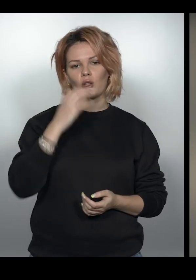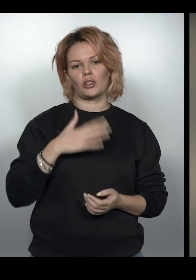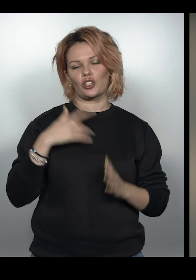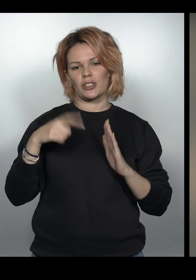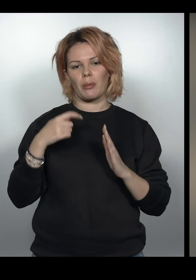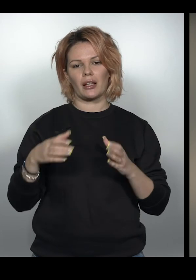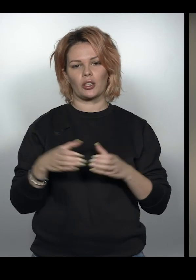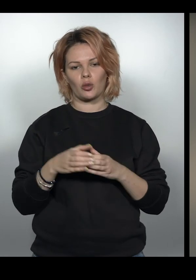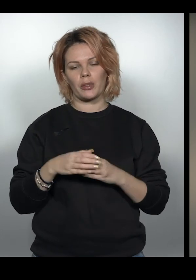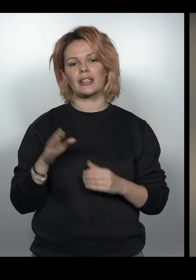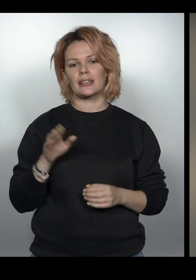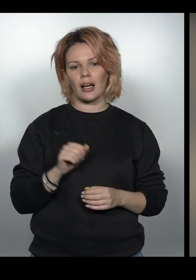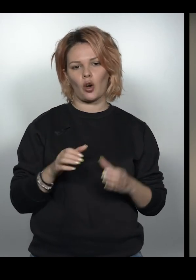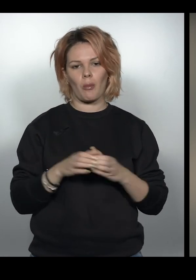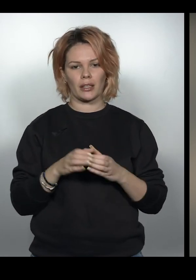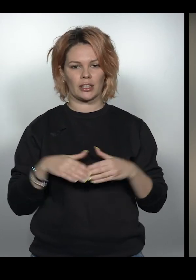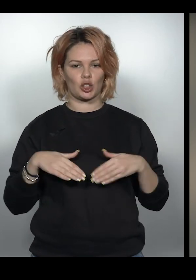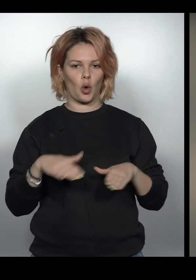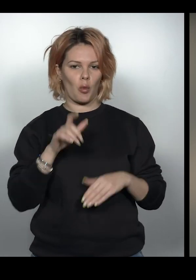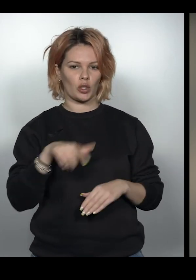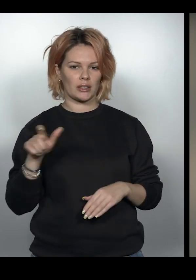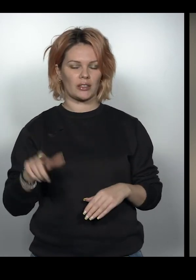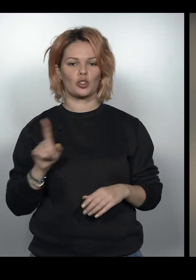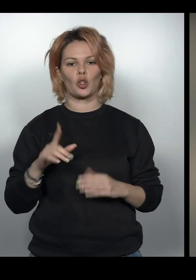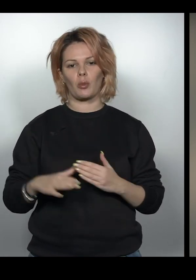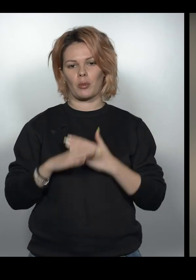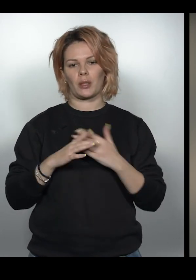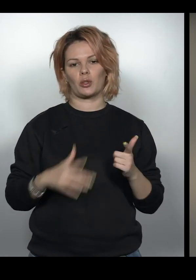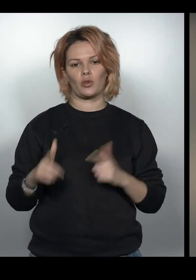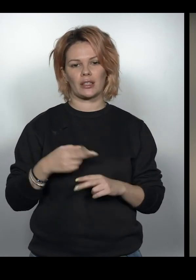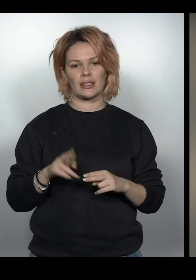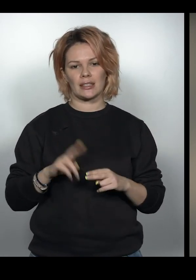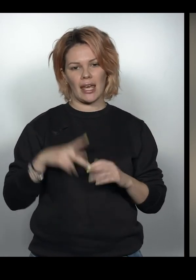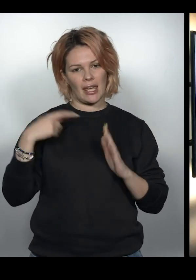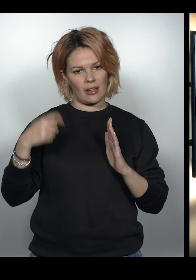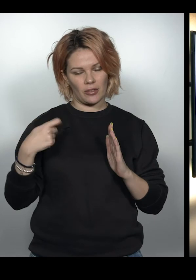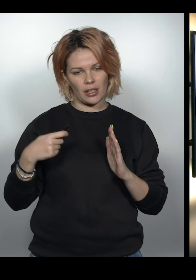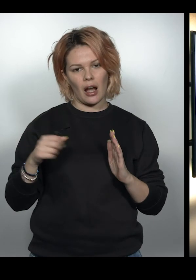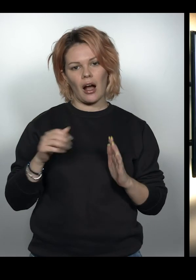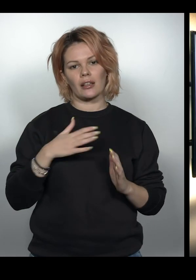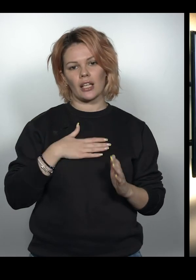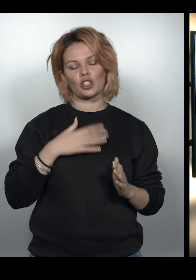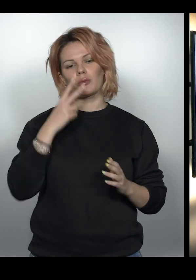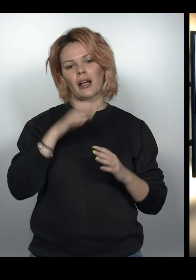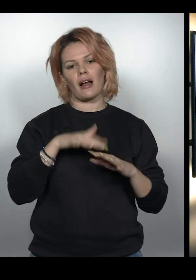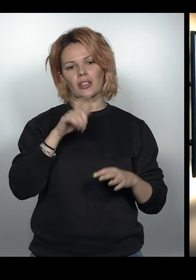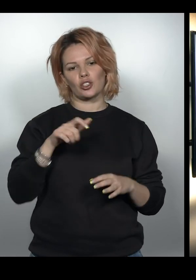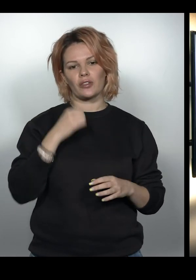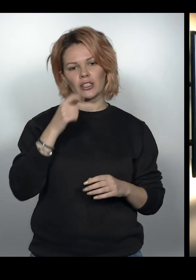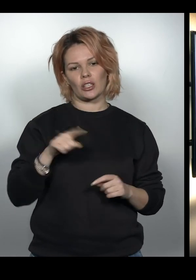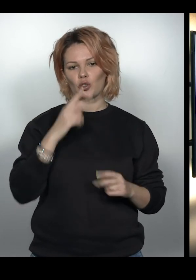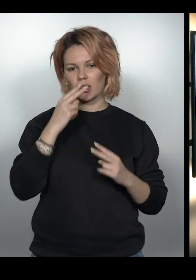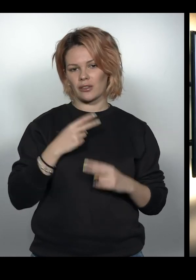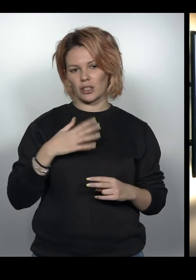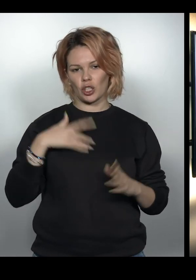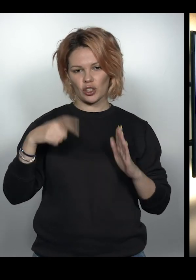Дякуємо нашій знімальній групі та команді сноубордистів за те, що допомогли підготувати цей ефір. А нашим глядачам вдячні за те,